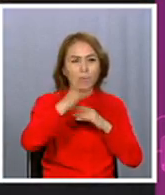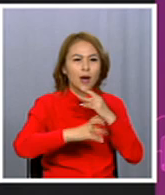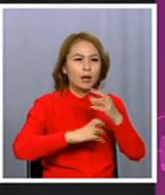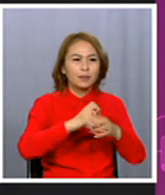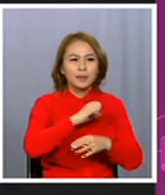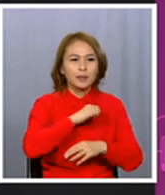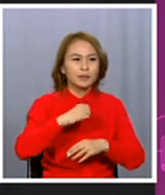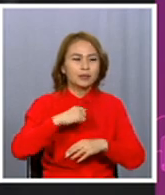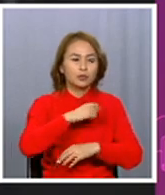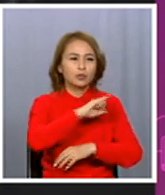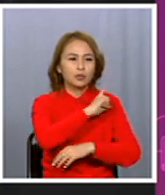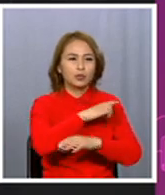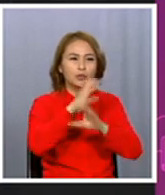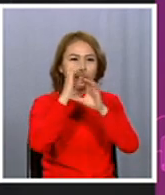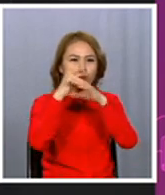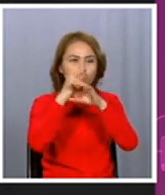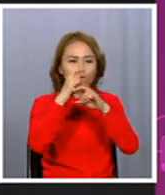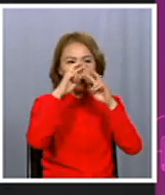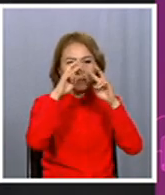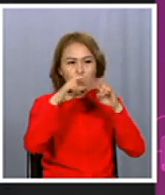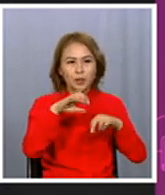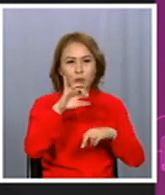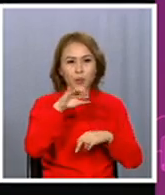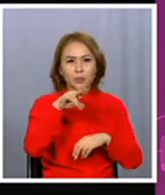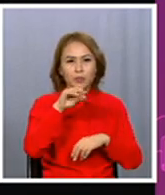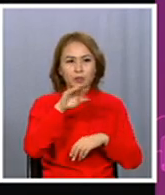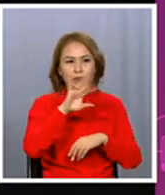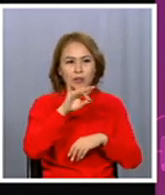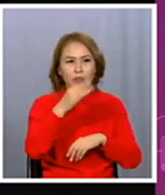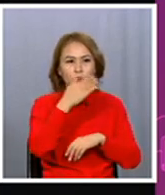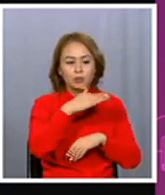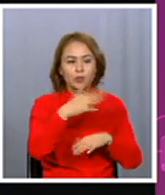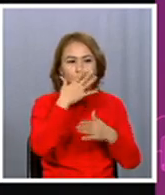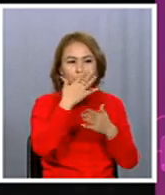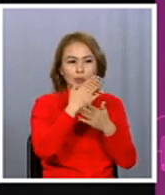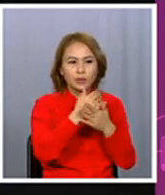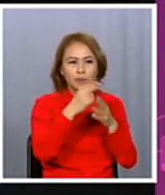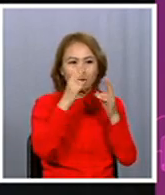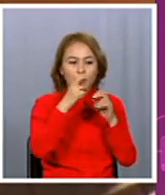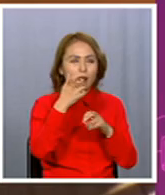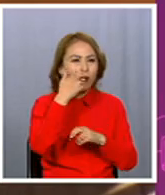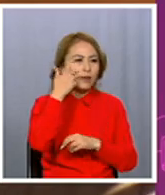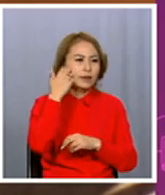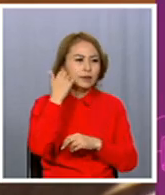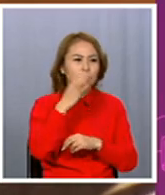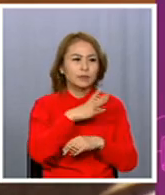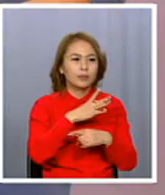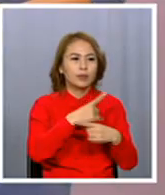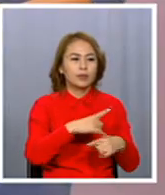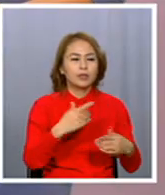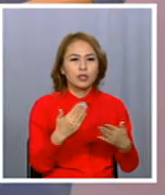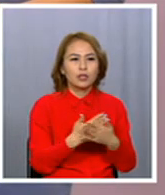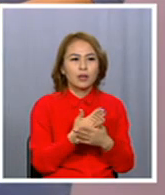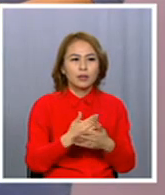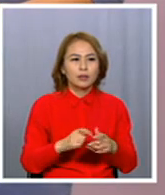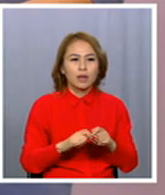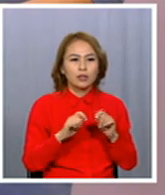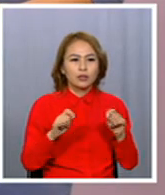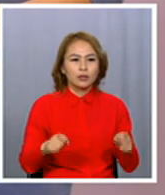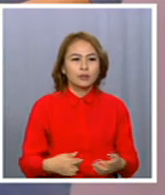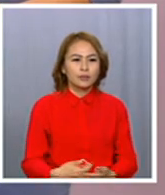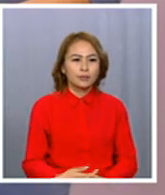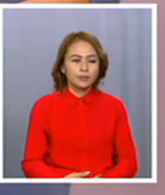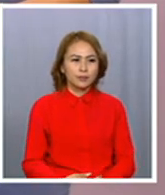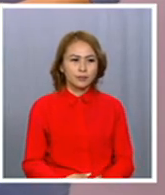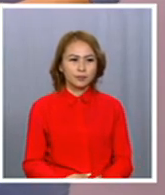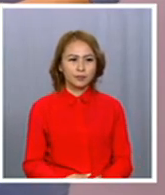күшті телескоппен дәл сол Юпитерді зерттейді. Және өз аспаптарының арқасында талай жаңалықты ашады. Міне балалар,